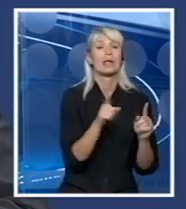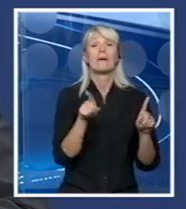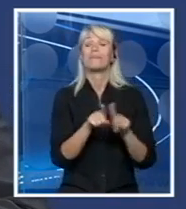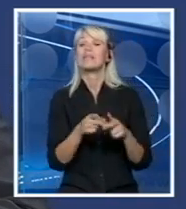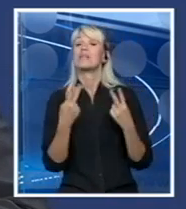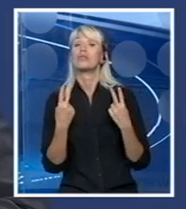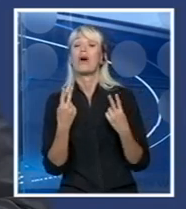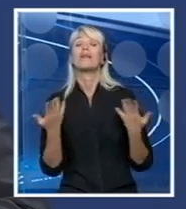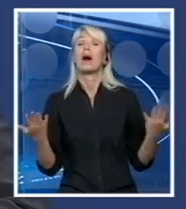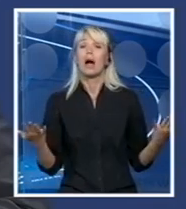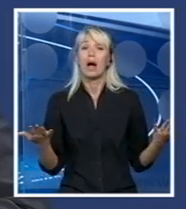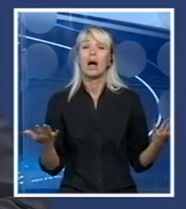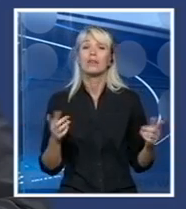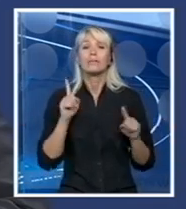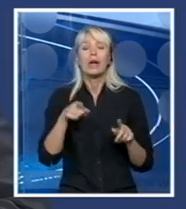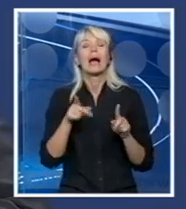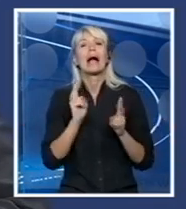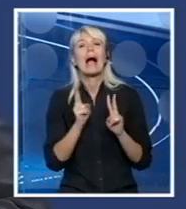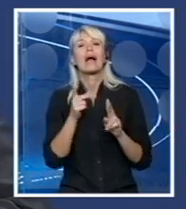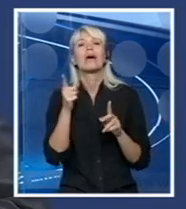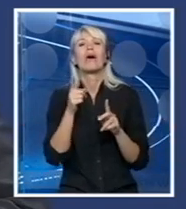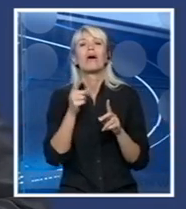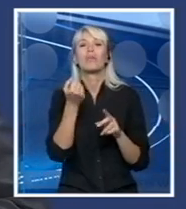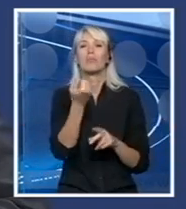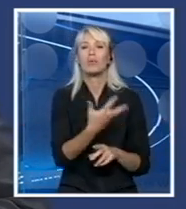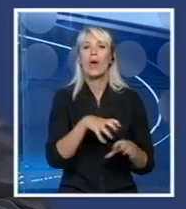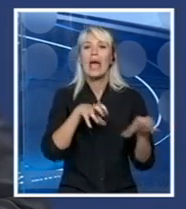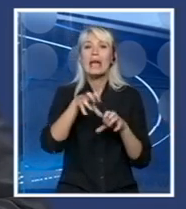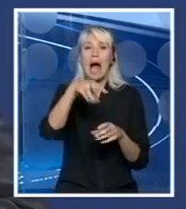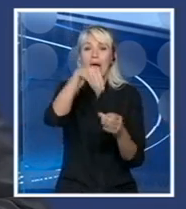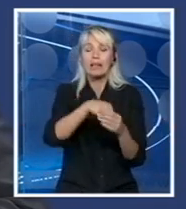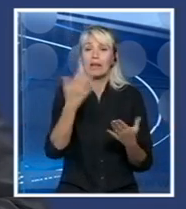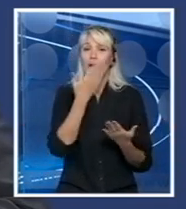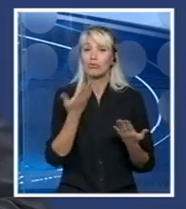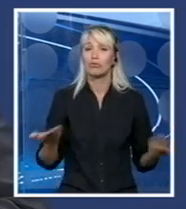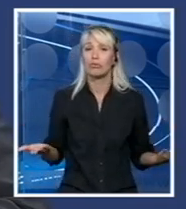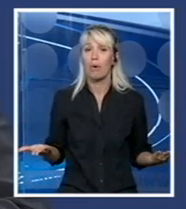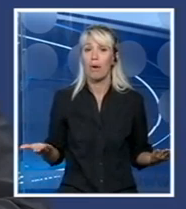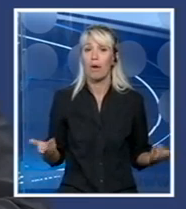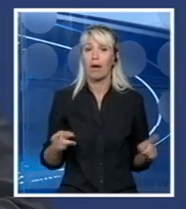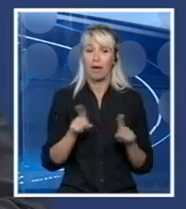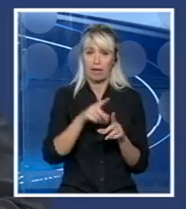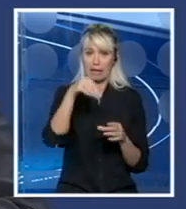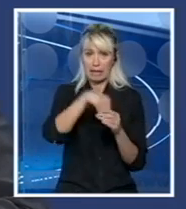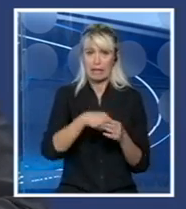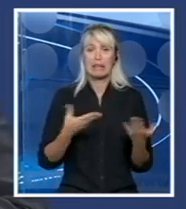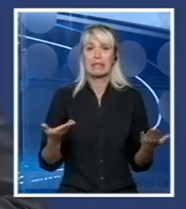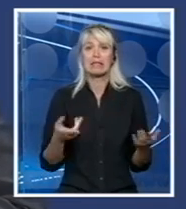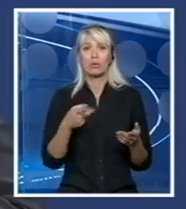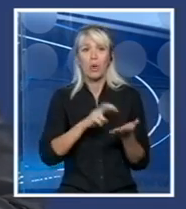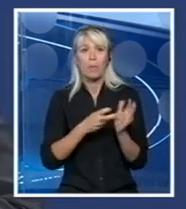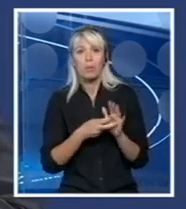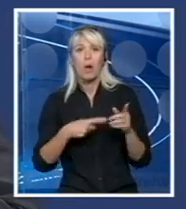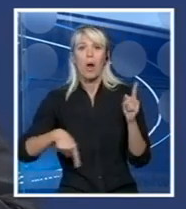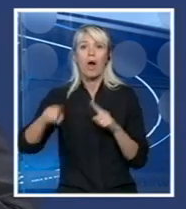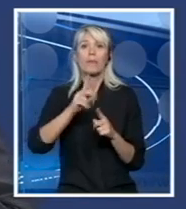se rukovodimo i radnom listom zaposlenih. Jer to je ono što je, nije samo problem sindikata, to je problem valjda i ministarstva i direktora škole, svi